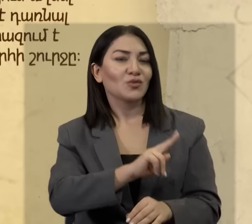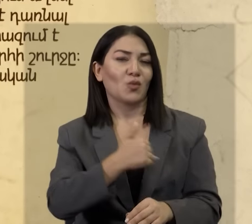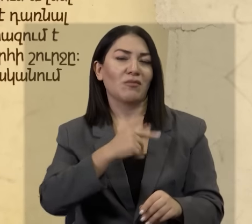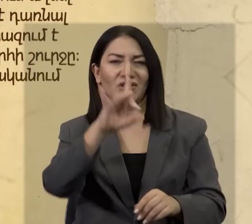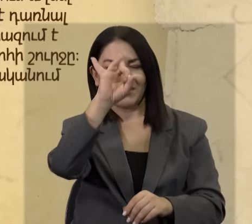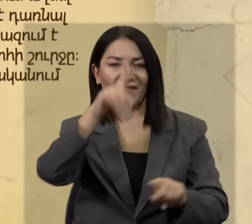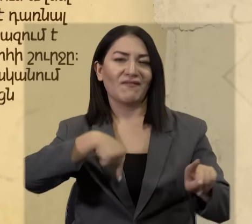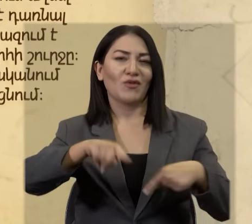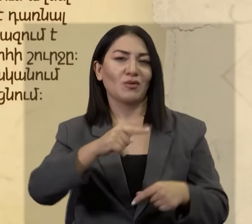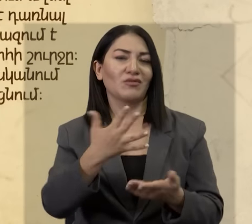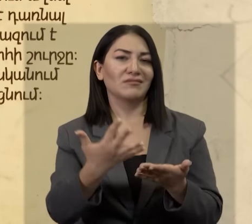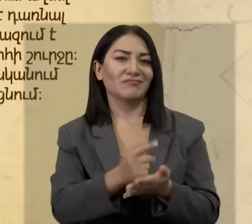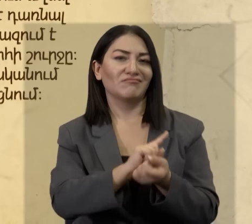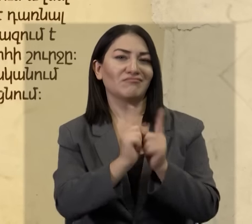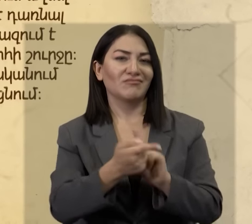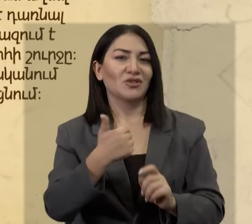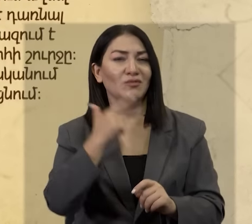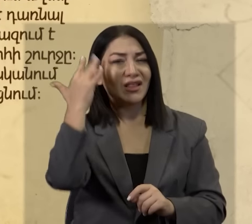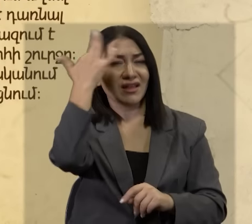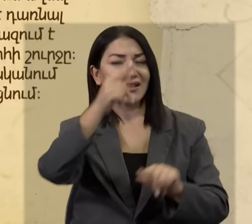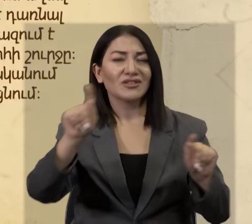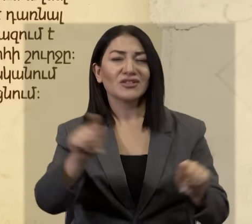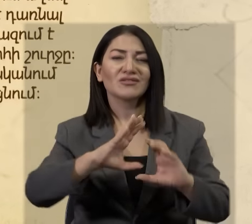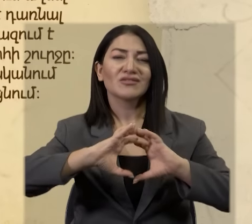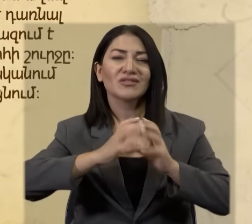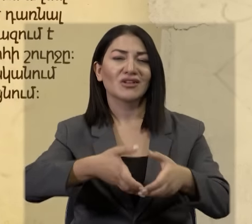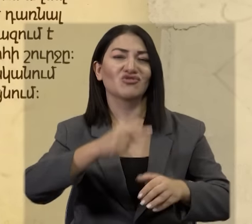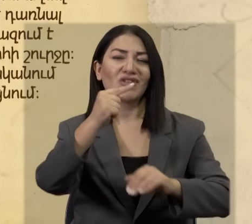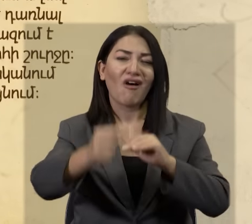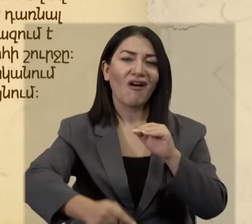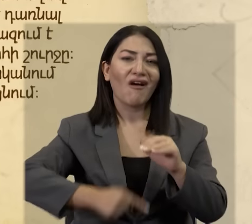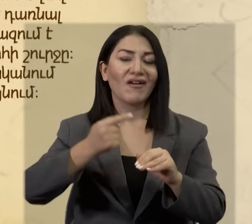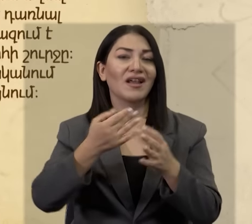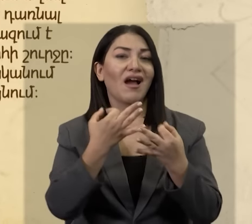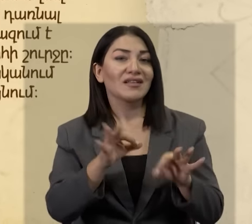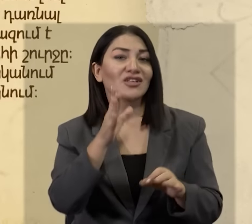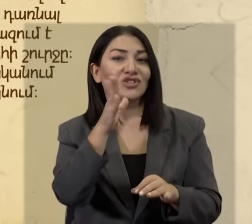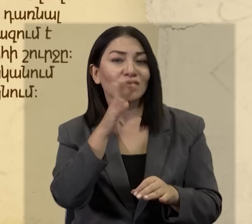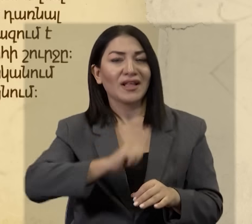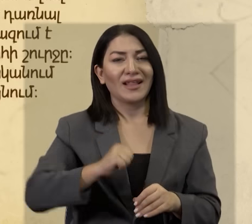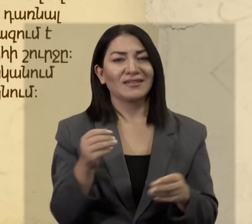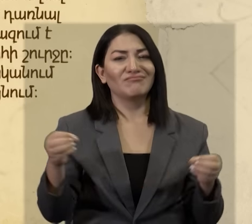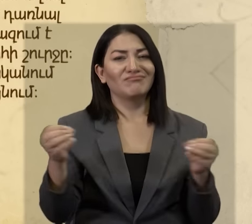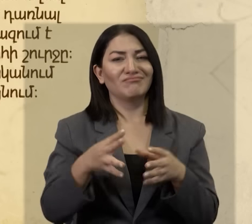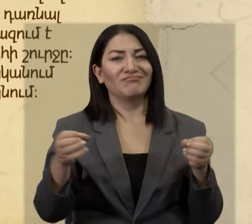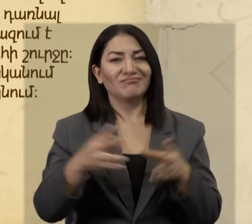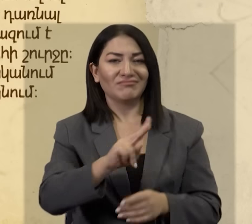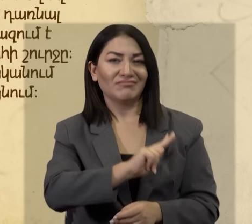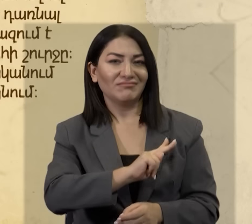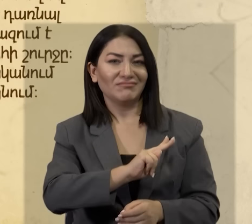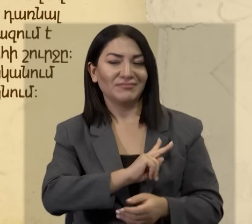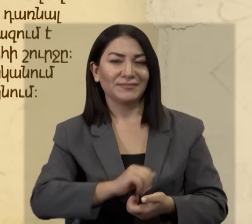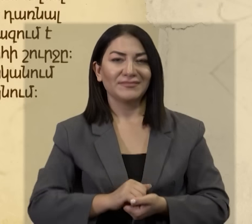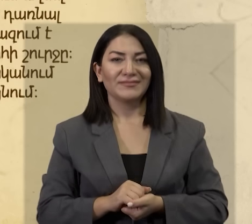ֆուտբոլով։ Սիրում է կարդալ արկածային գրականություն եւ լսել երաժշտություն։ Ուզում է դառնալ հայտնի ֆուտբոլիստ։ Երազում